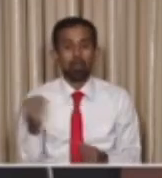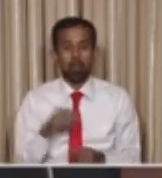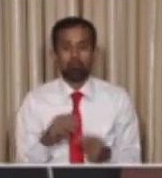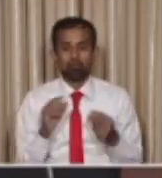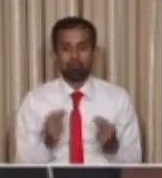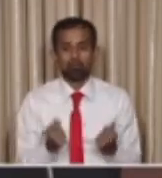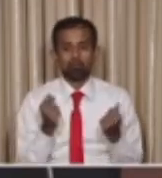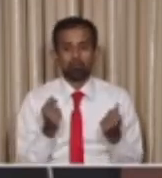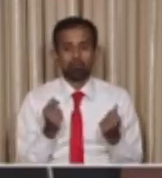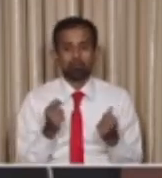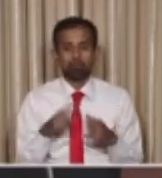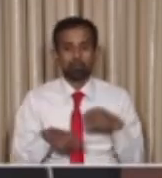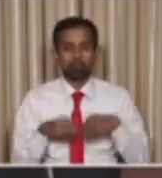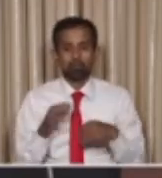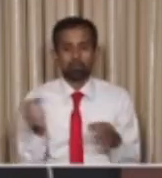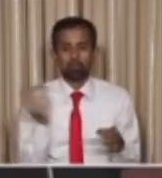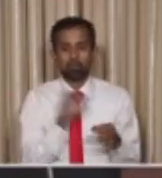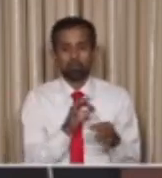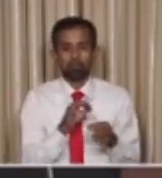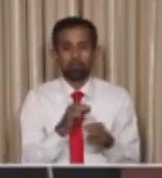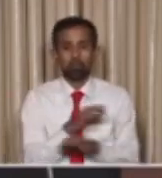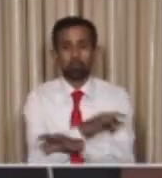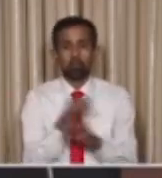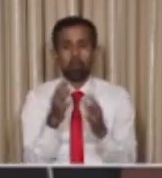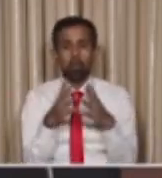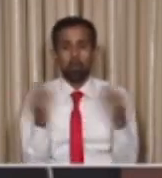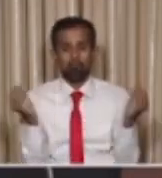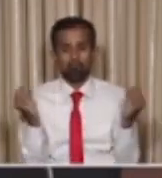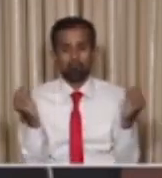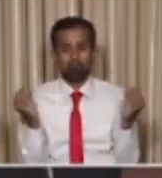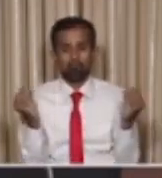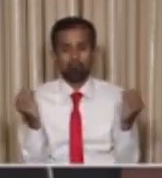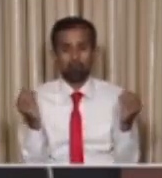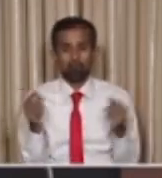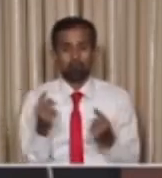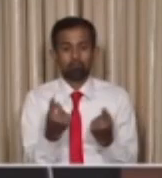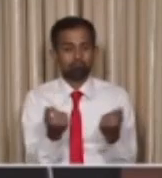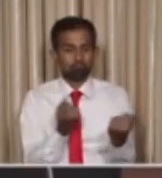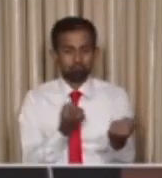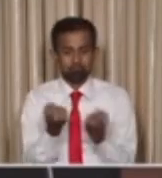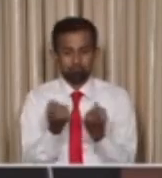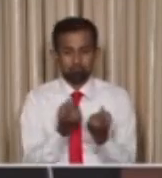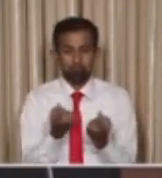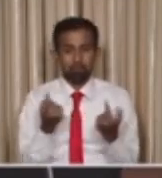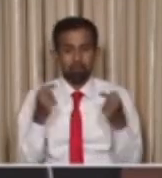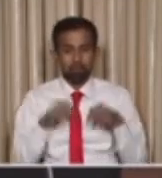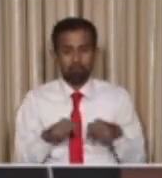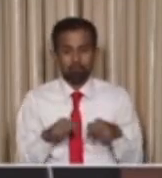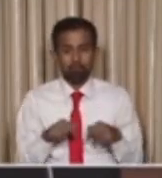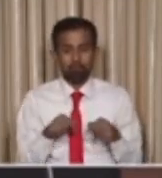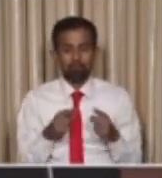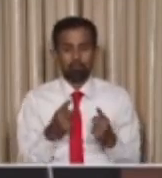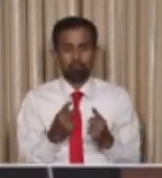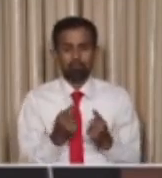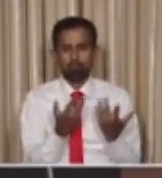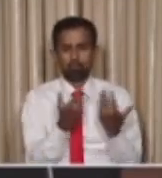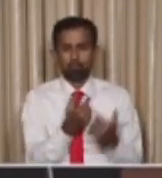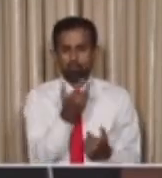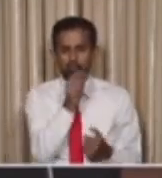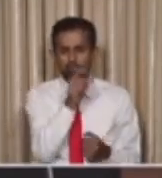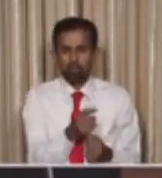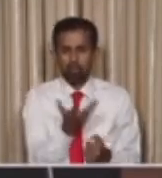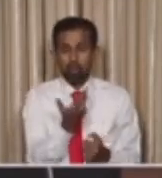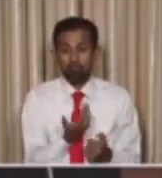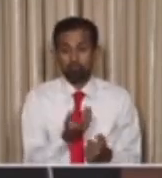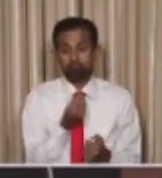විතරයි. ඡන්දයෙන් පත් වෙන ක්‍රමය අවදි කළා. සම්මුඛ පරීක්ෂණ කැඳවලා අවශ්‍ය කට්ටියට ලකුණු දීලා ඒ